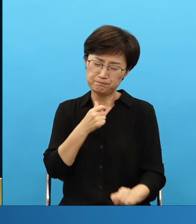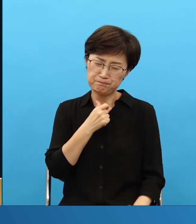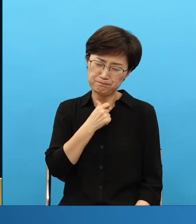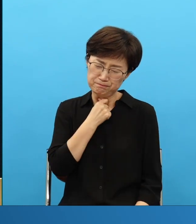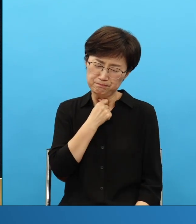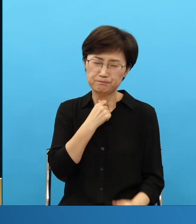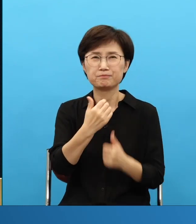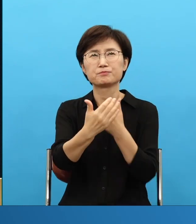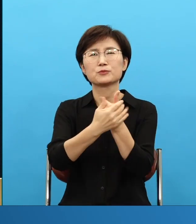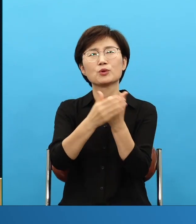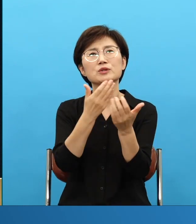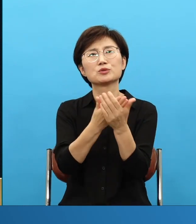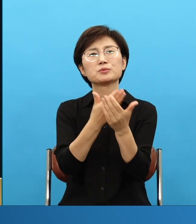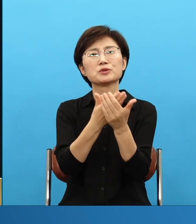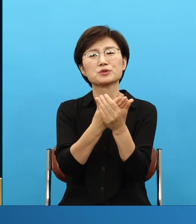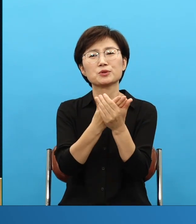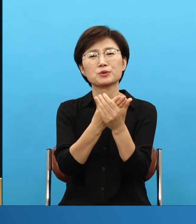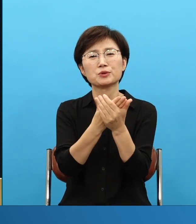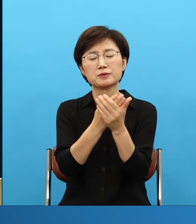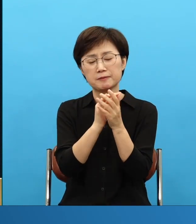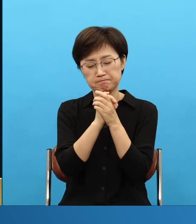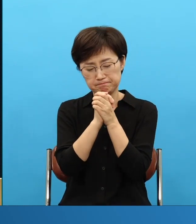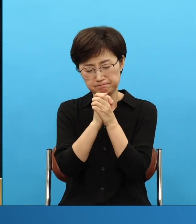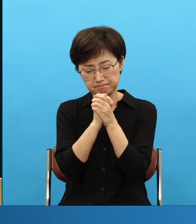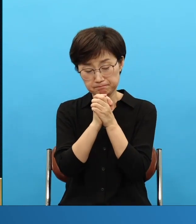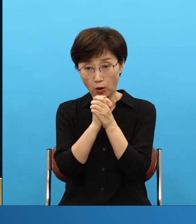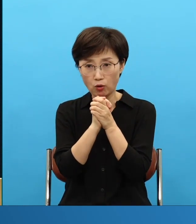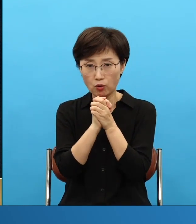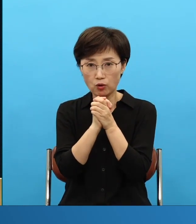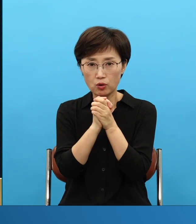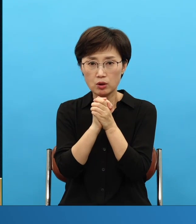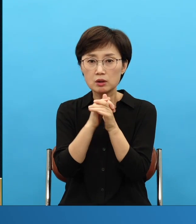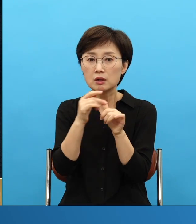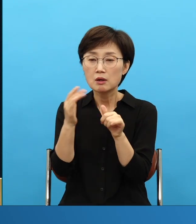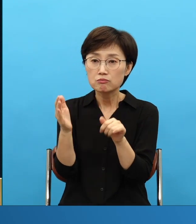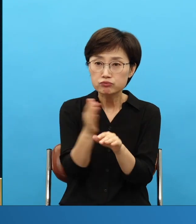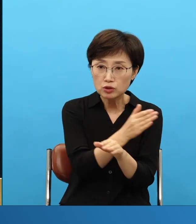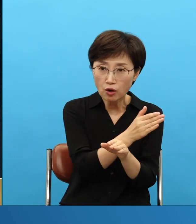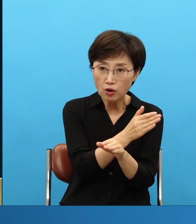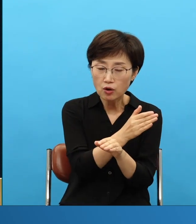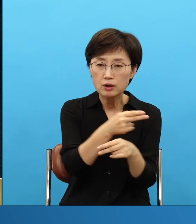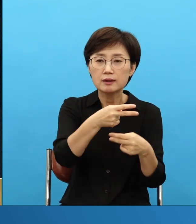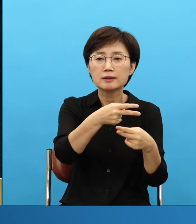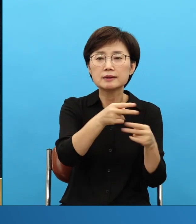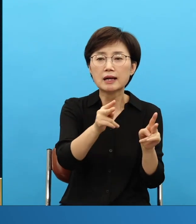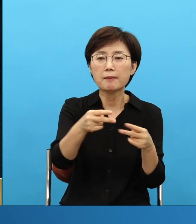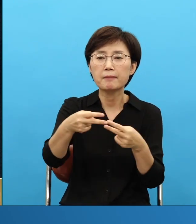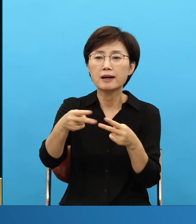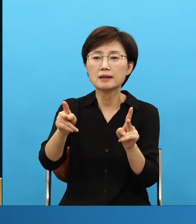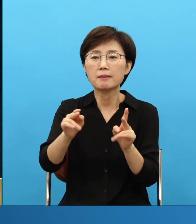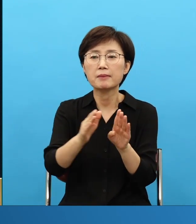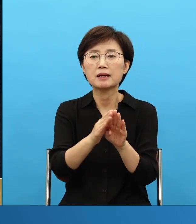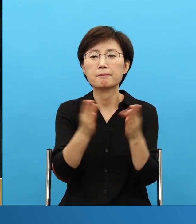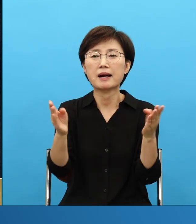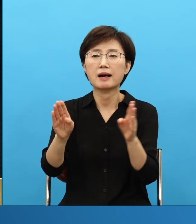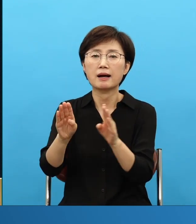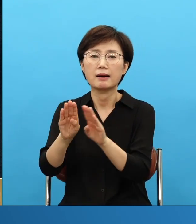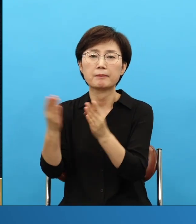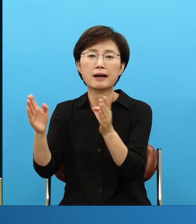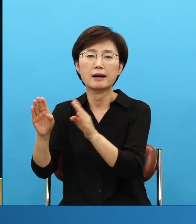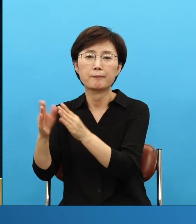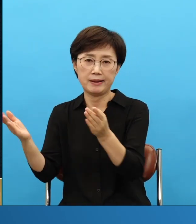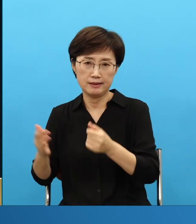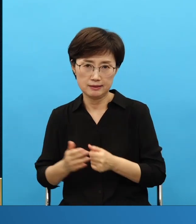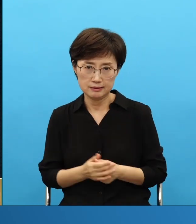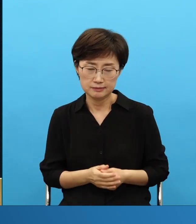to share the gospel with the children. 그랬더니요 막 성경에 다락방부터 시작해서 문이 막 열리는 거죠. And then doors began to open just like in the Bible, starting from the 다락방